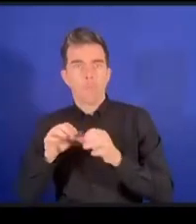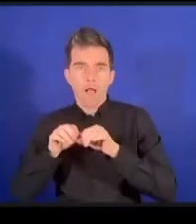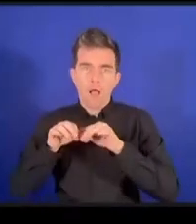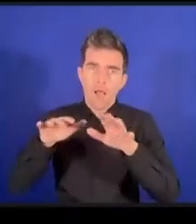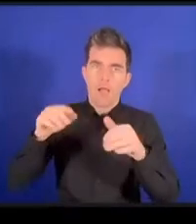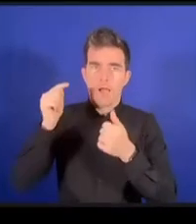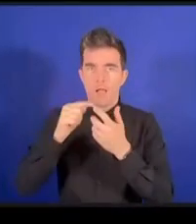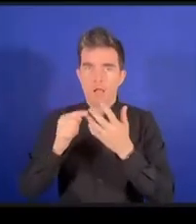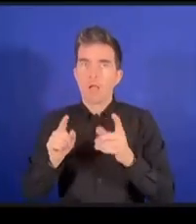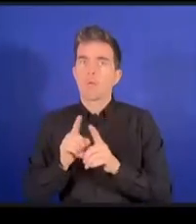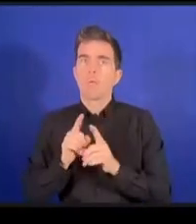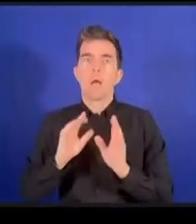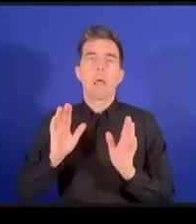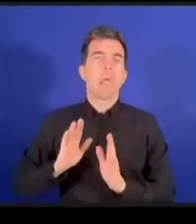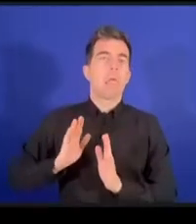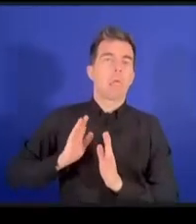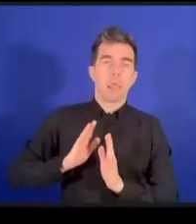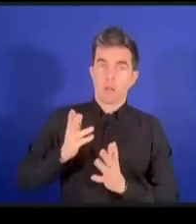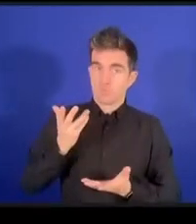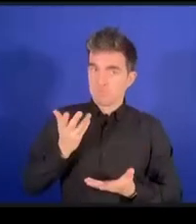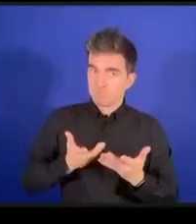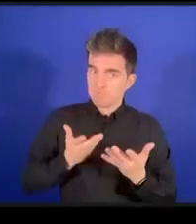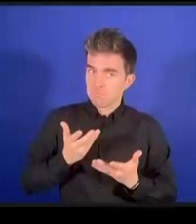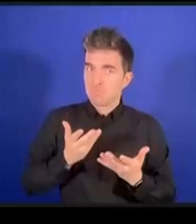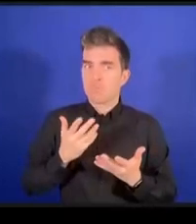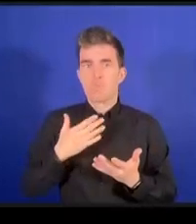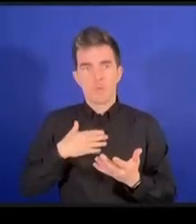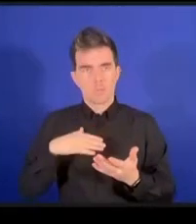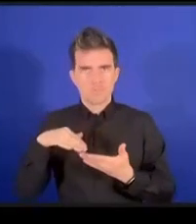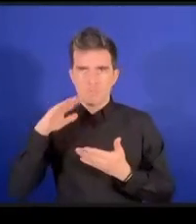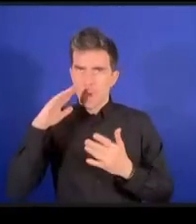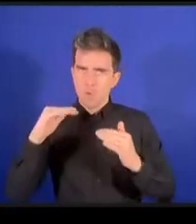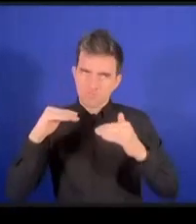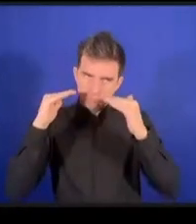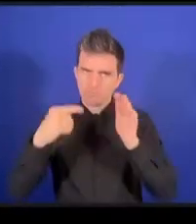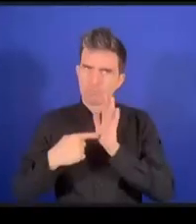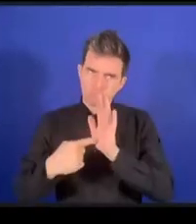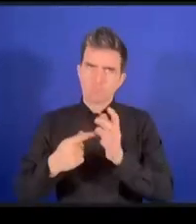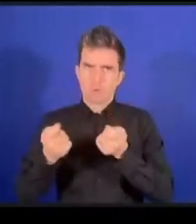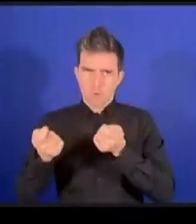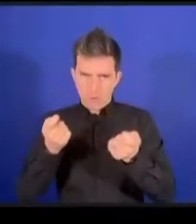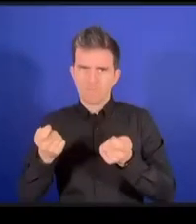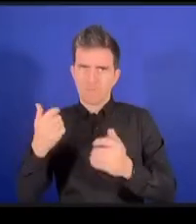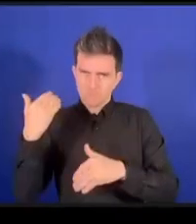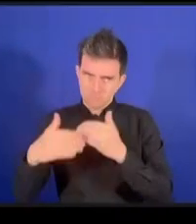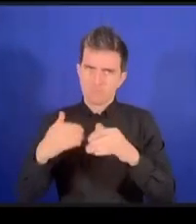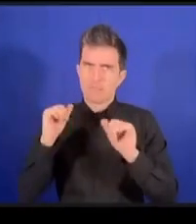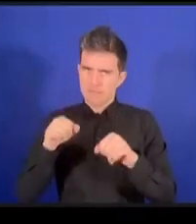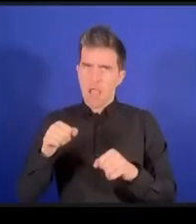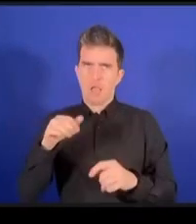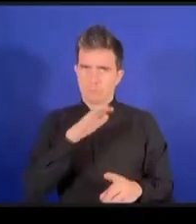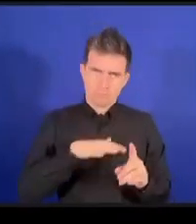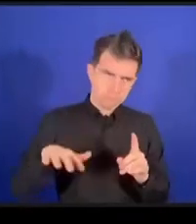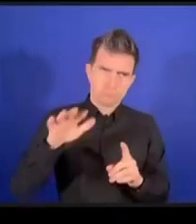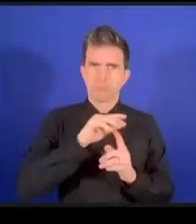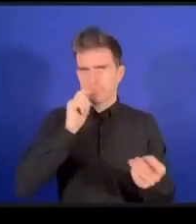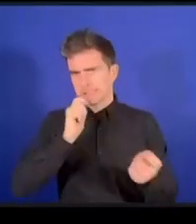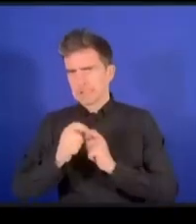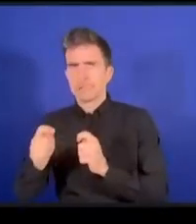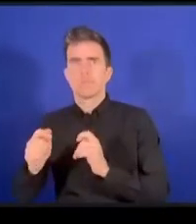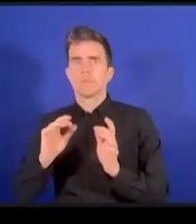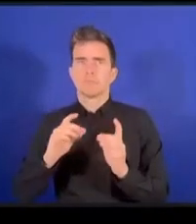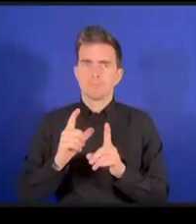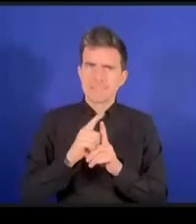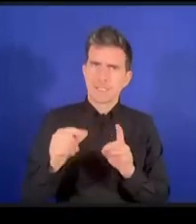участие и мы будем здесь говорить уже О действии глобального